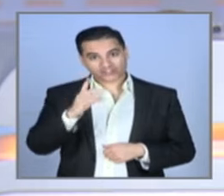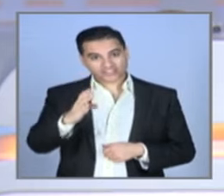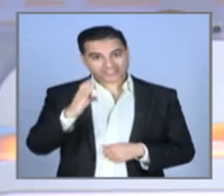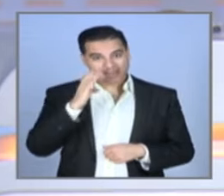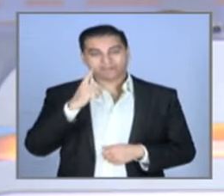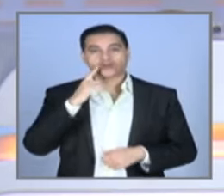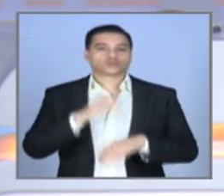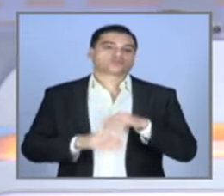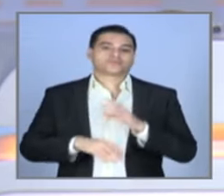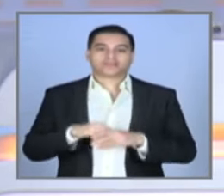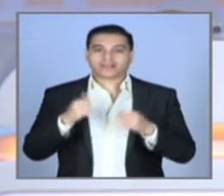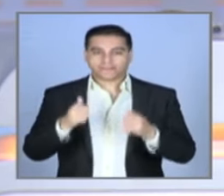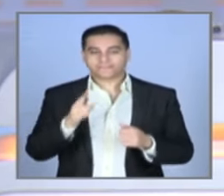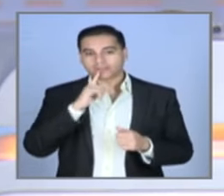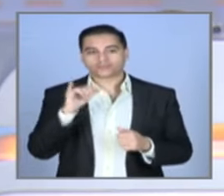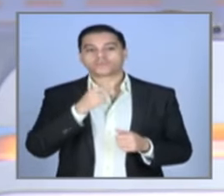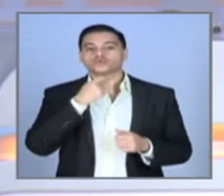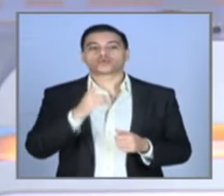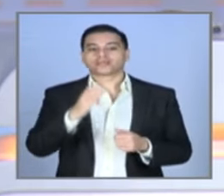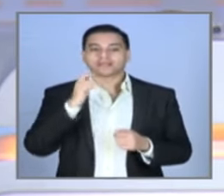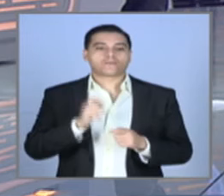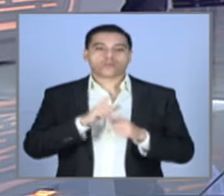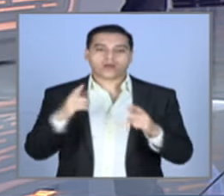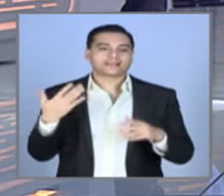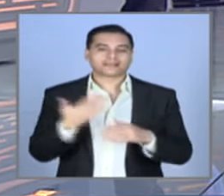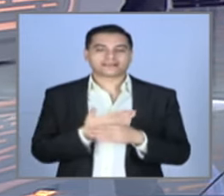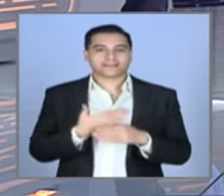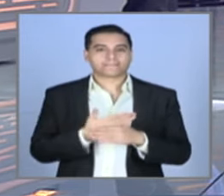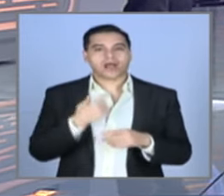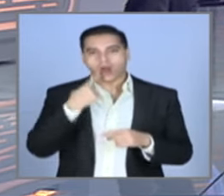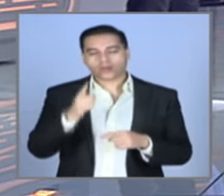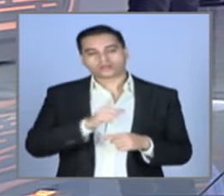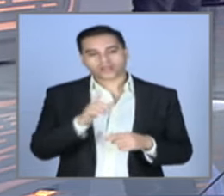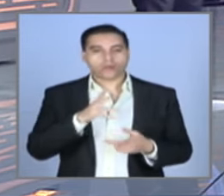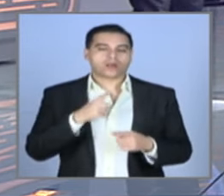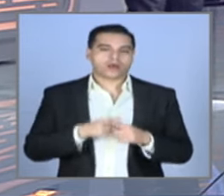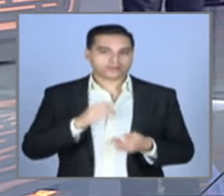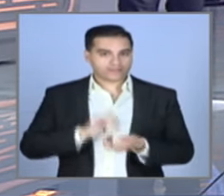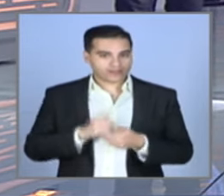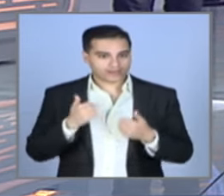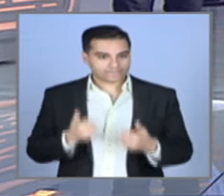باص. تمام، بس عايز الإجابة بصوت واضح عشان أعرف أقول لك صح ولا غلط. حاضر إن شاء الله. اتفقنا؟